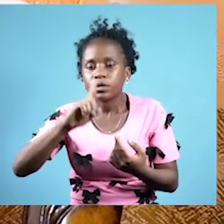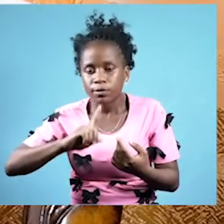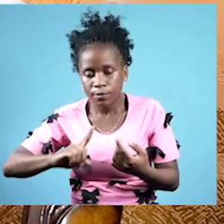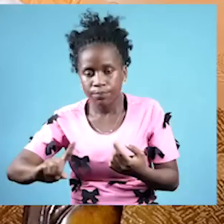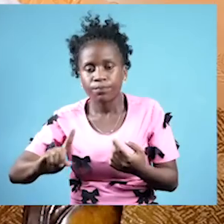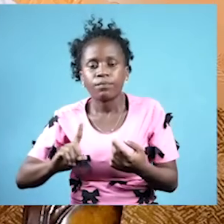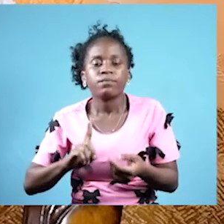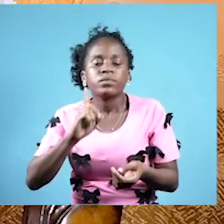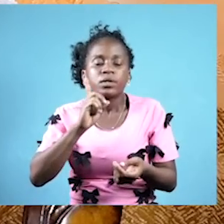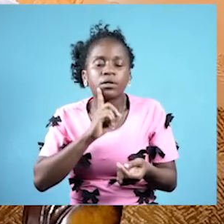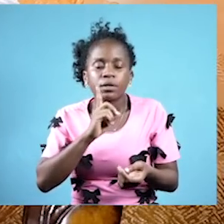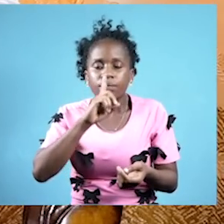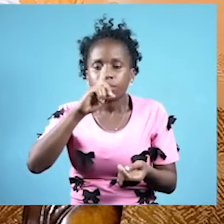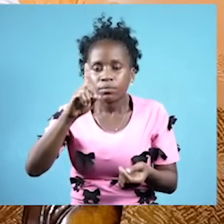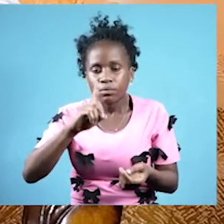katika